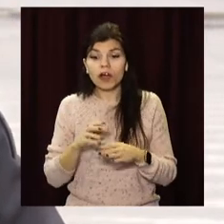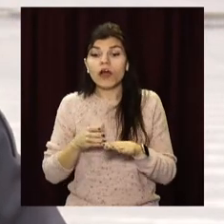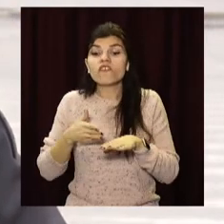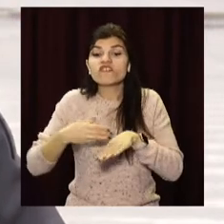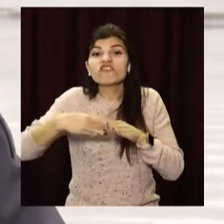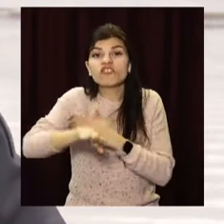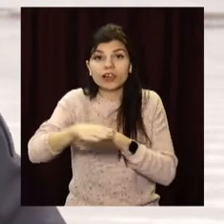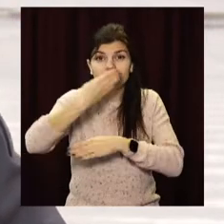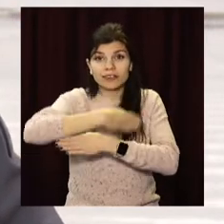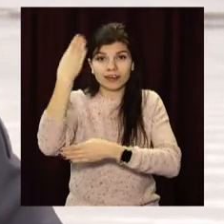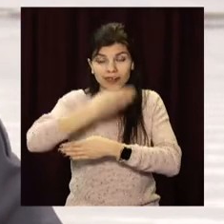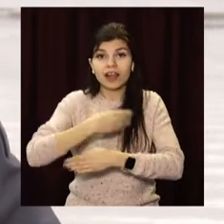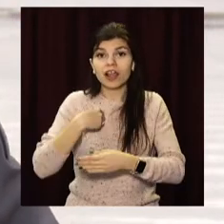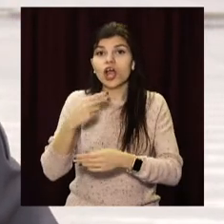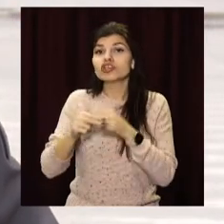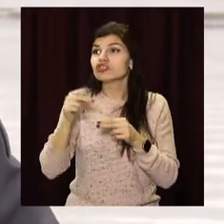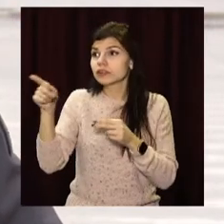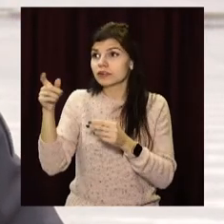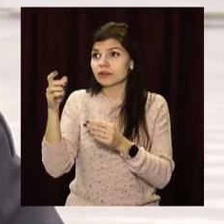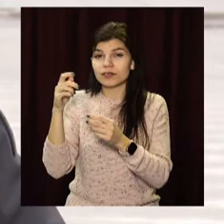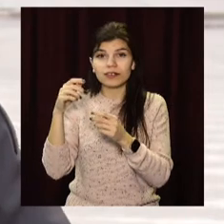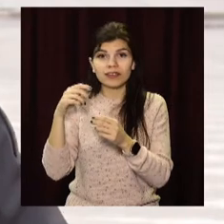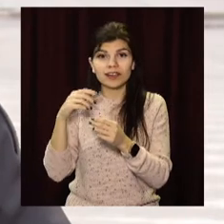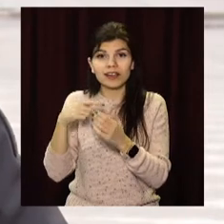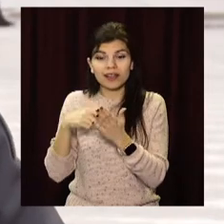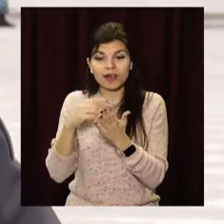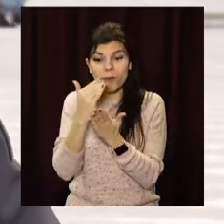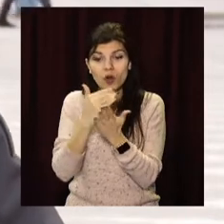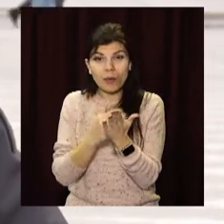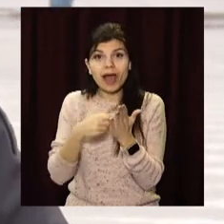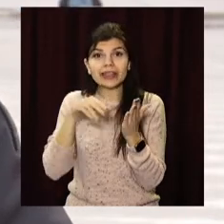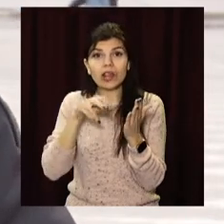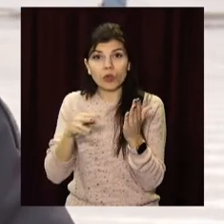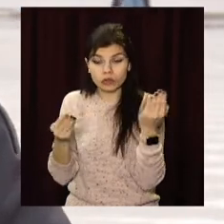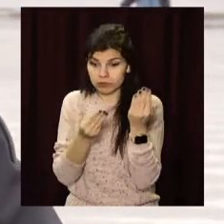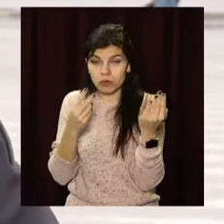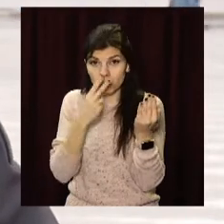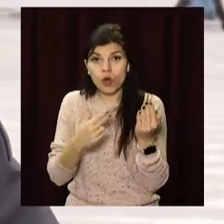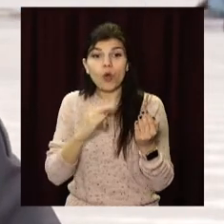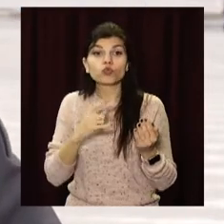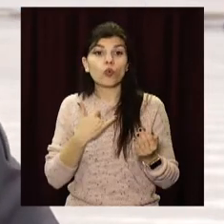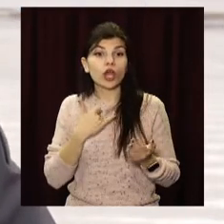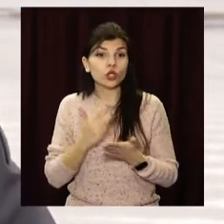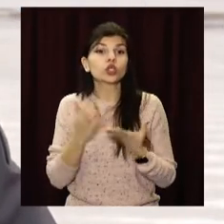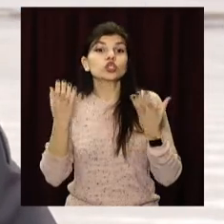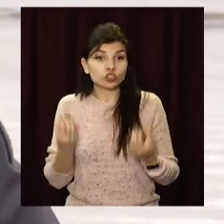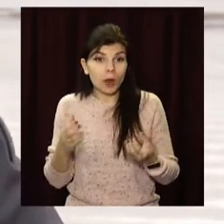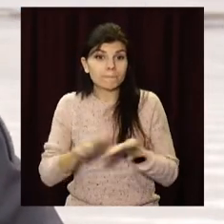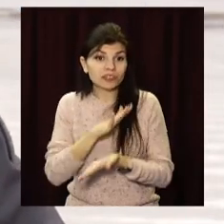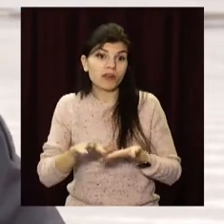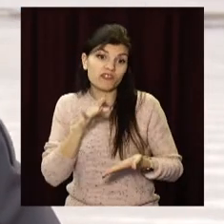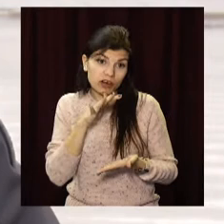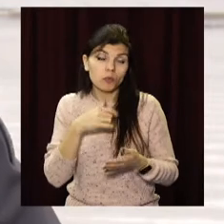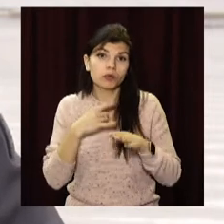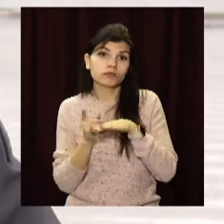стойке, сканируем через это же приложение талон. Нам указывают, что у нас есть еще бесплатное время. Подъезжаем